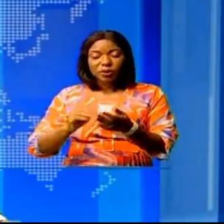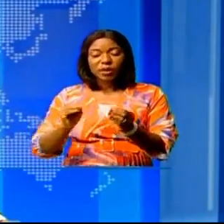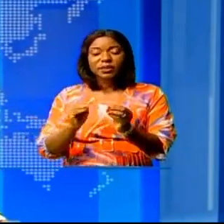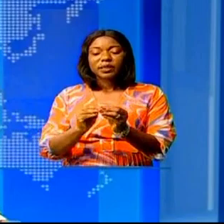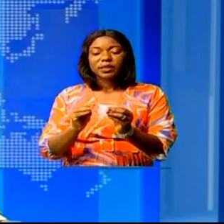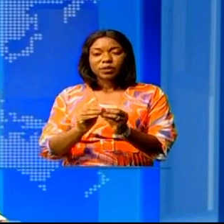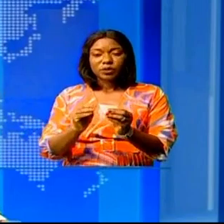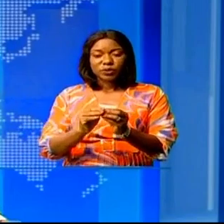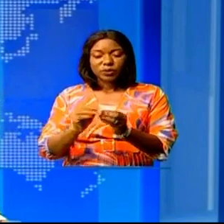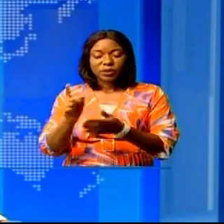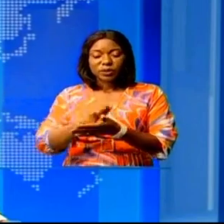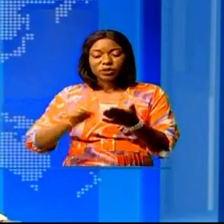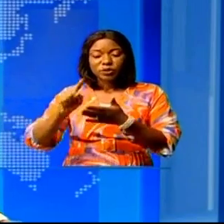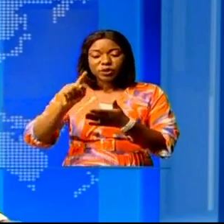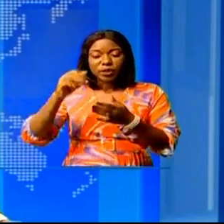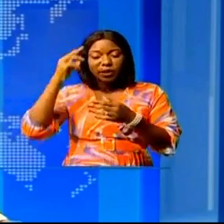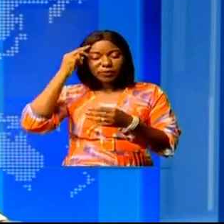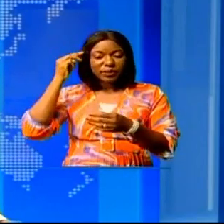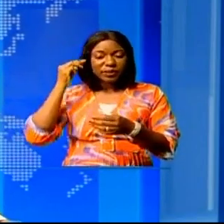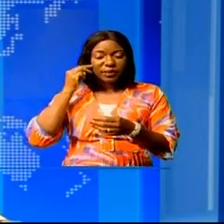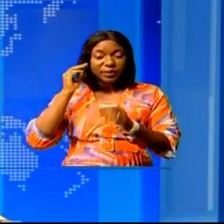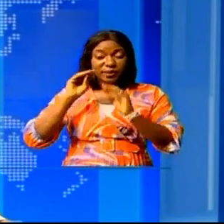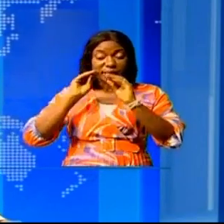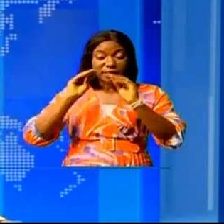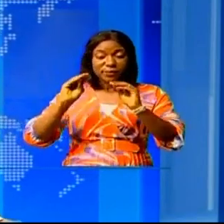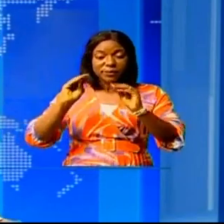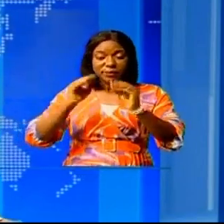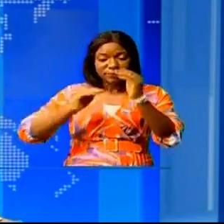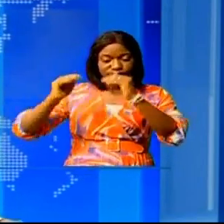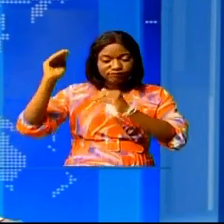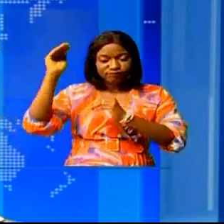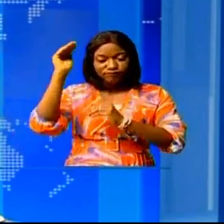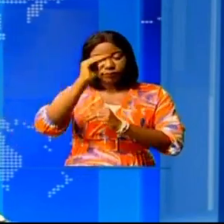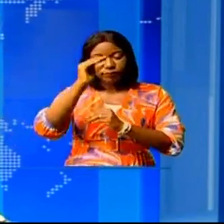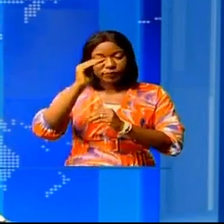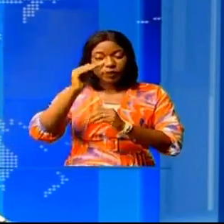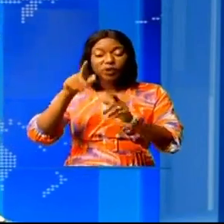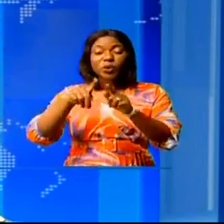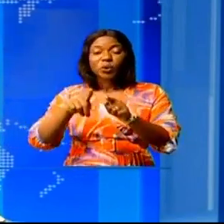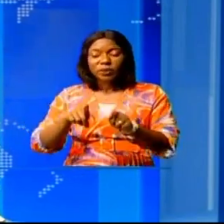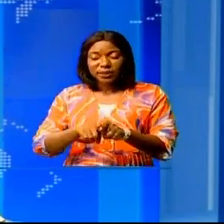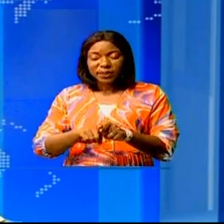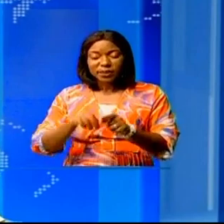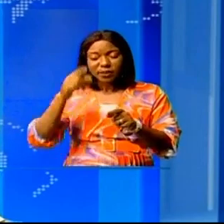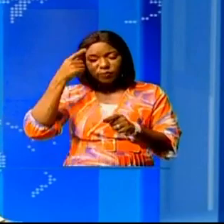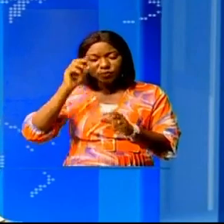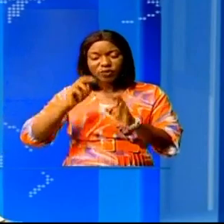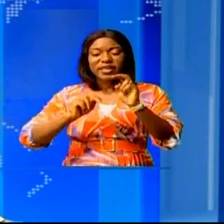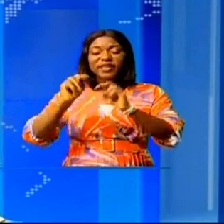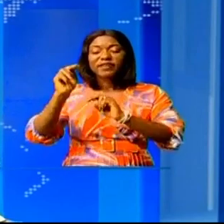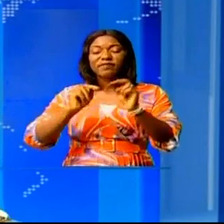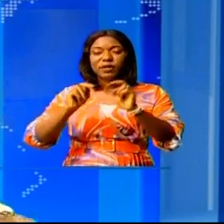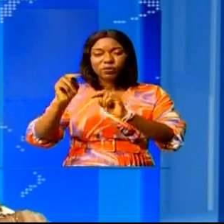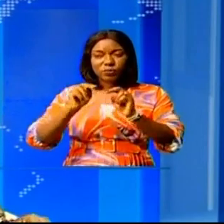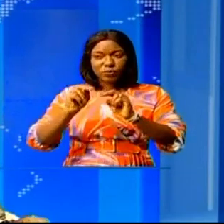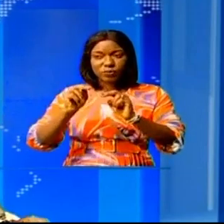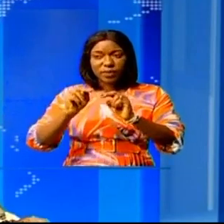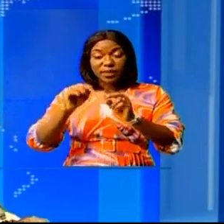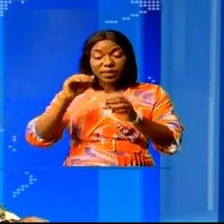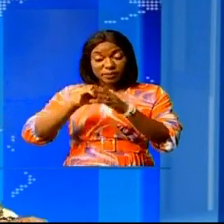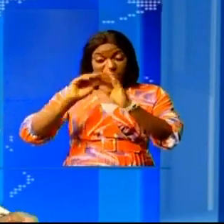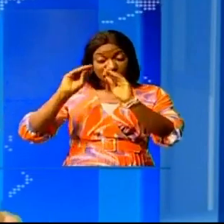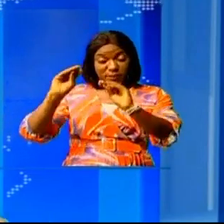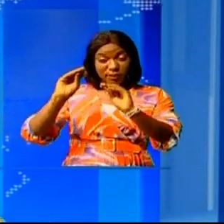de ministre africain de l'enseignement supérieur et universitaire. C'était pour évaluer ces secteurs en